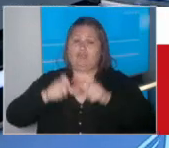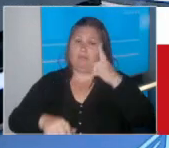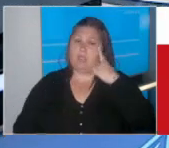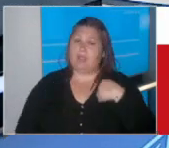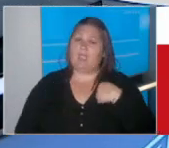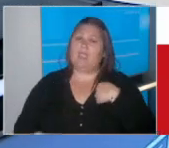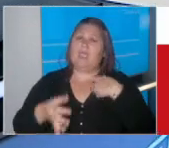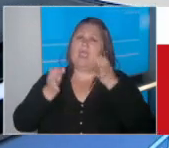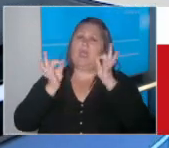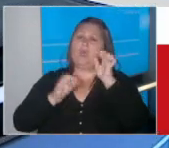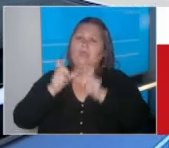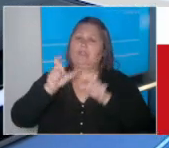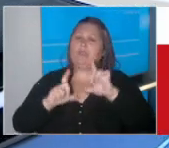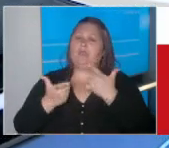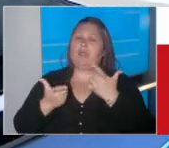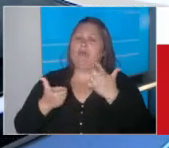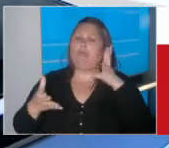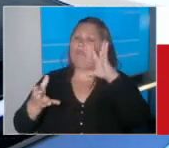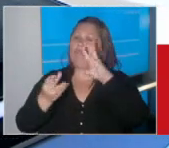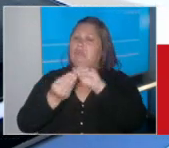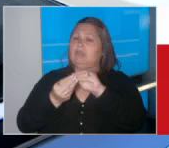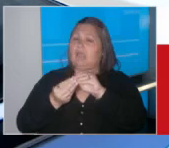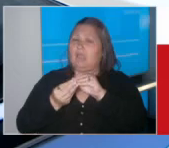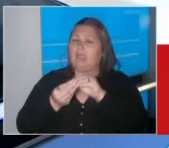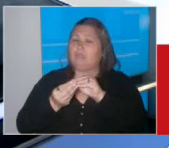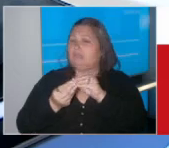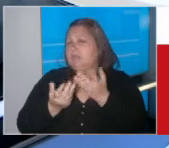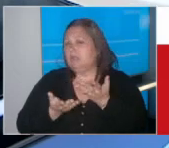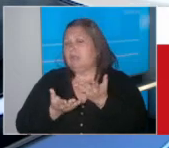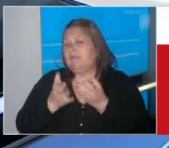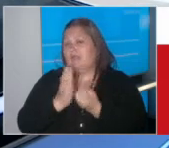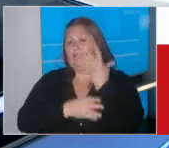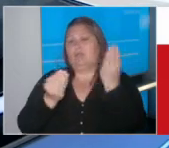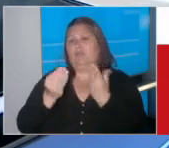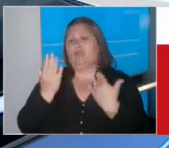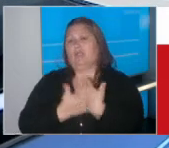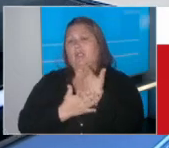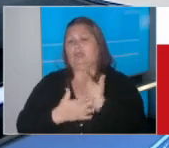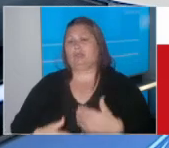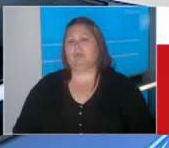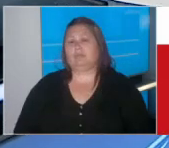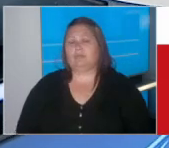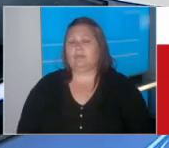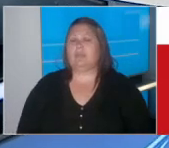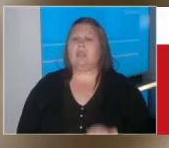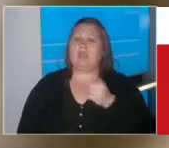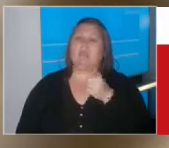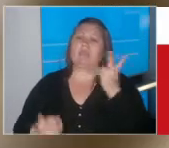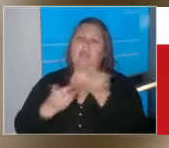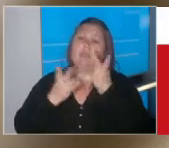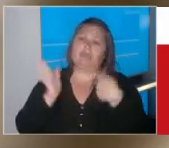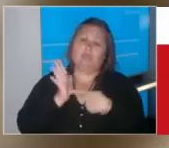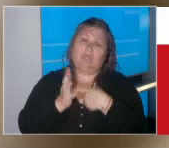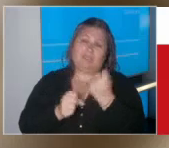איכות האנשים. מדוע לא להתאחד? מדוע לא לייצר איזשהו משהו חדש? אז זה קל, כי עשינו